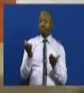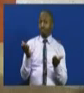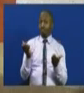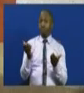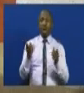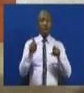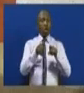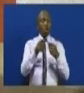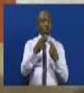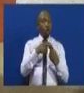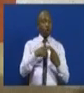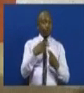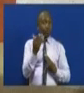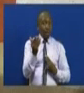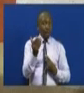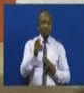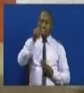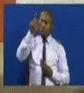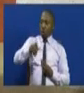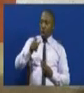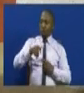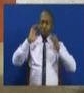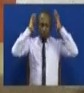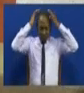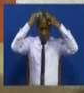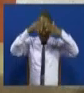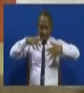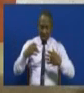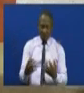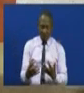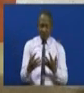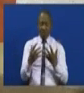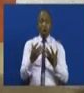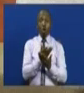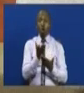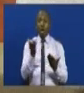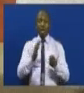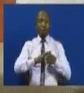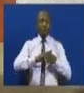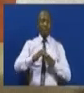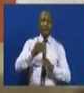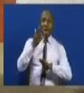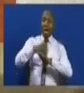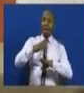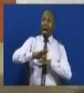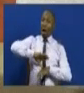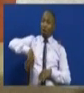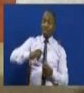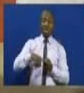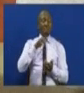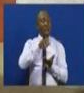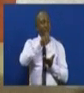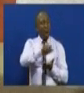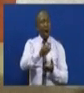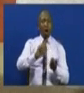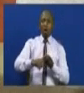Dr. Otieno, watu wanajifukiza na wengine wanatumia tangawizi, malimao kwa ajili